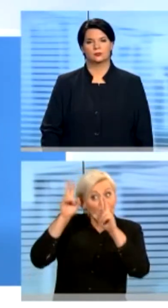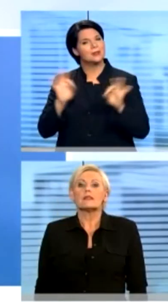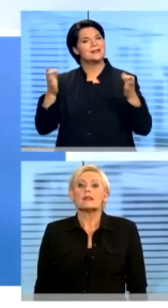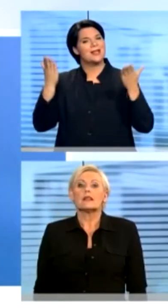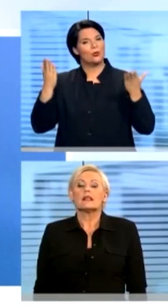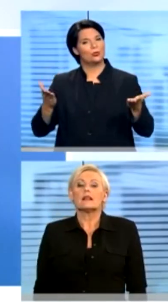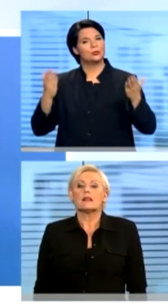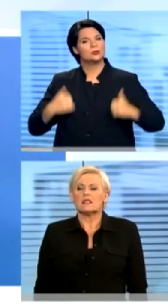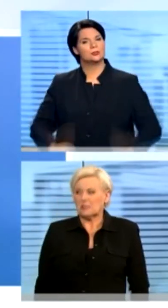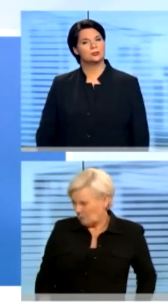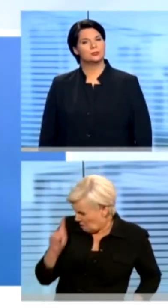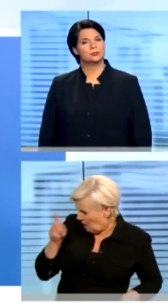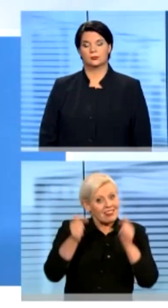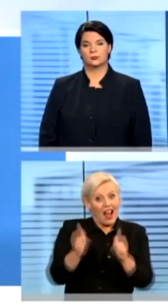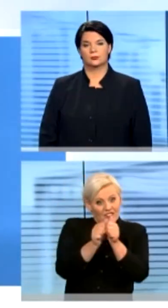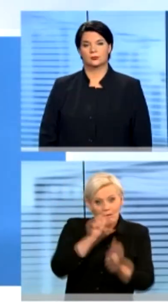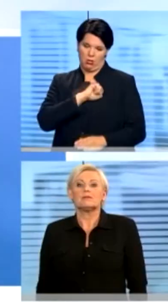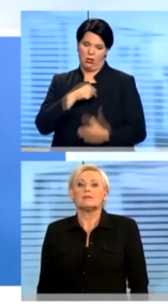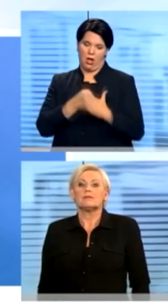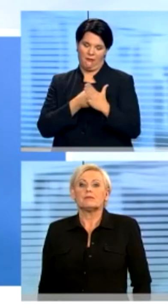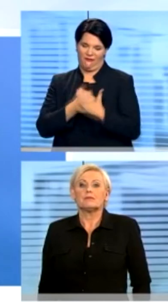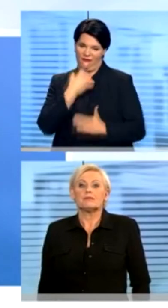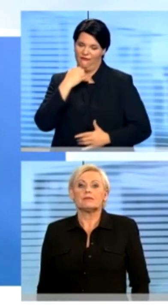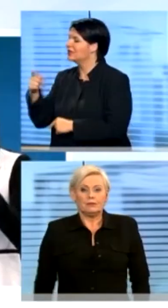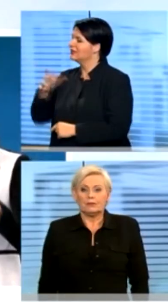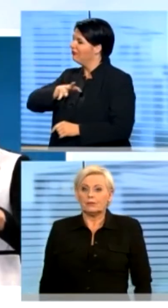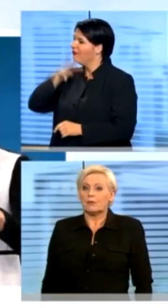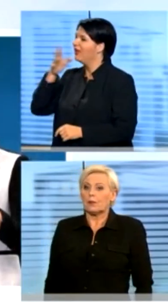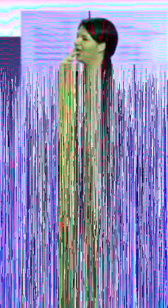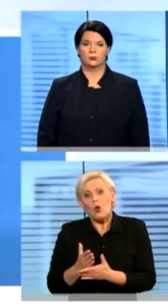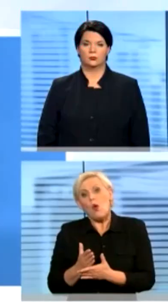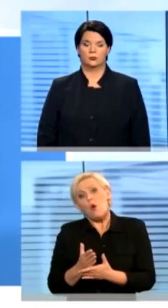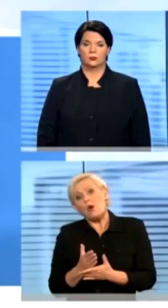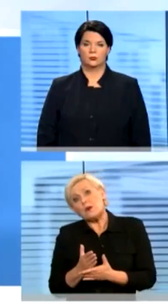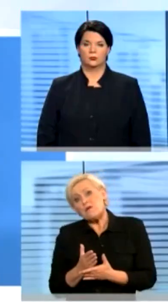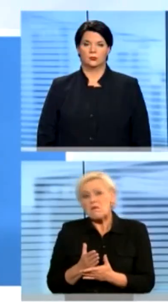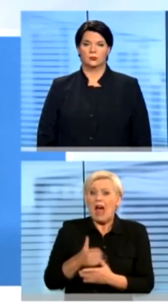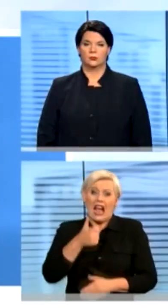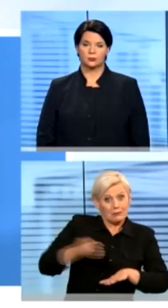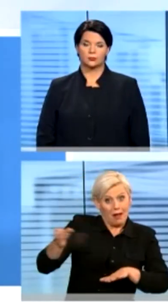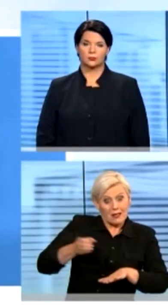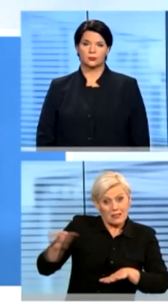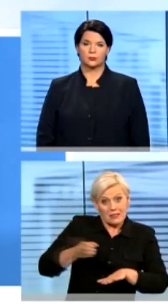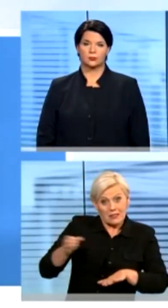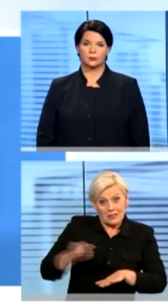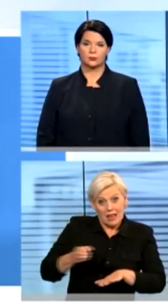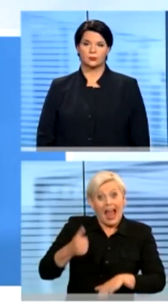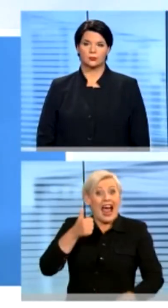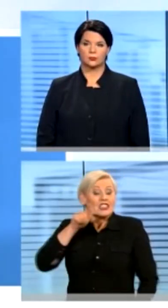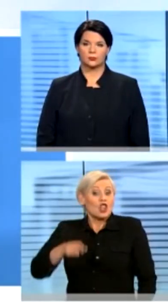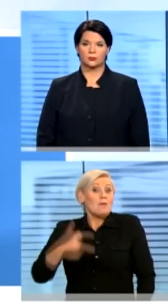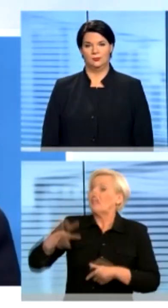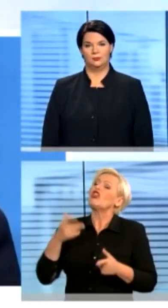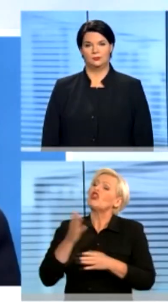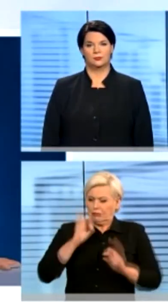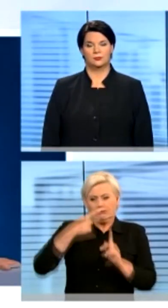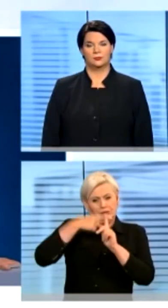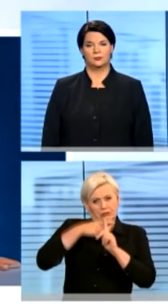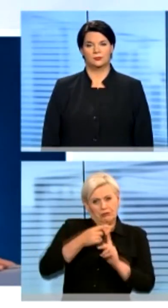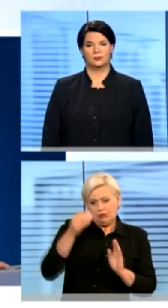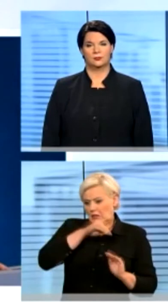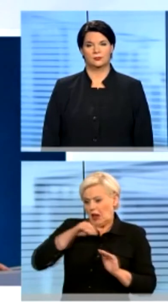13 Milliarden, 2 Millionen, 2 Millionen, 4 Millionen, 200%, 20 Milliarden, 1,9 Millionen, 1,2 Millionen, 4